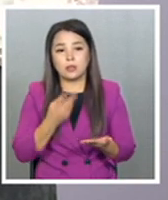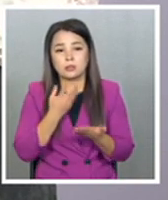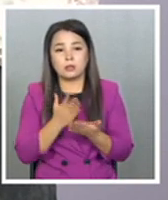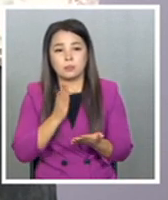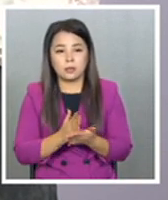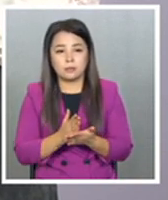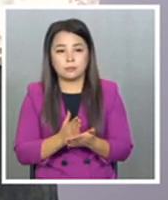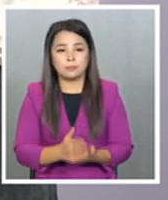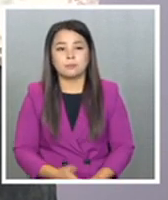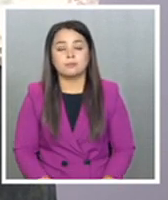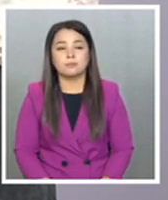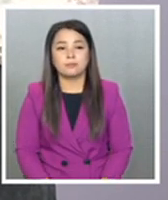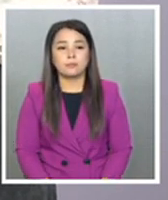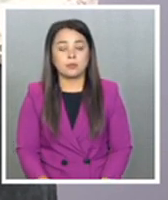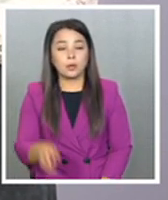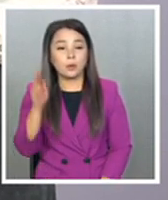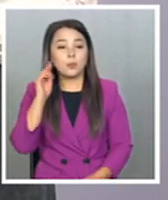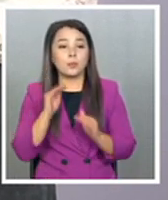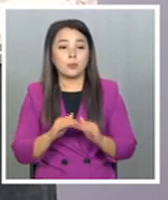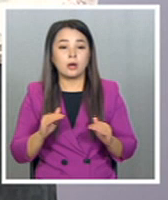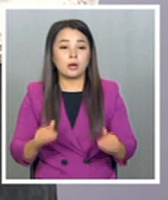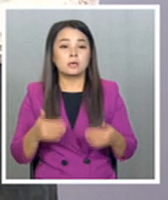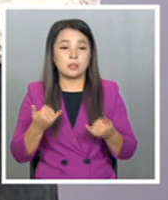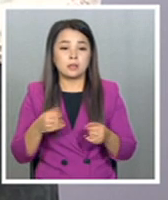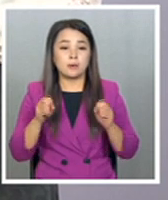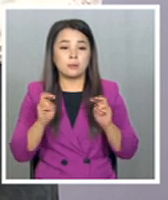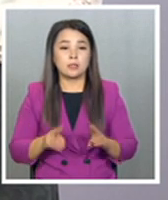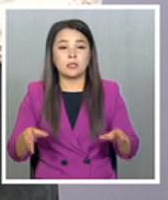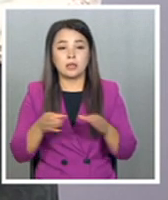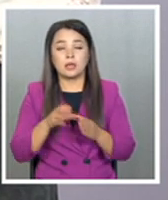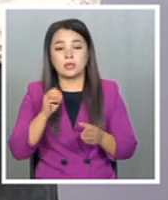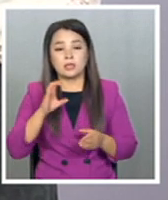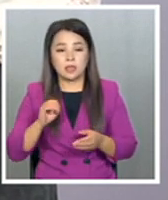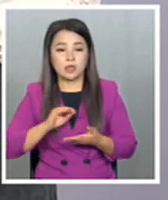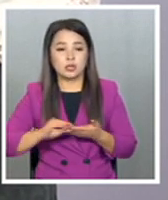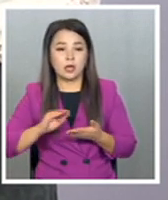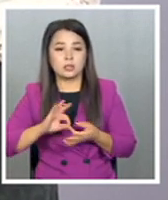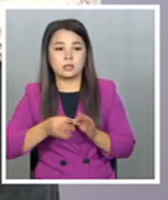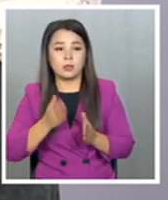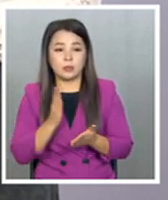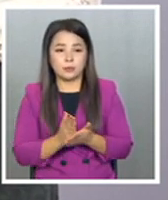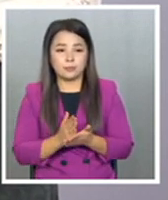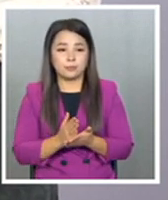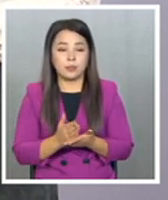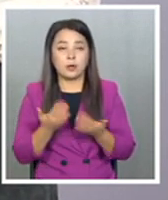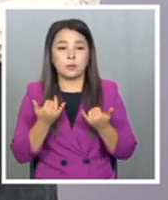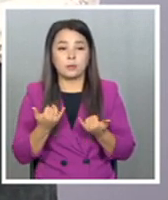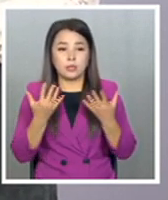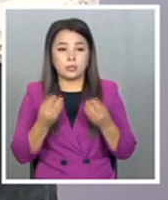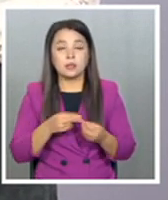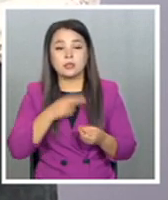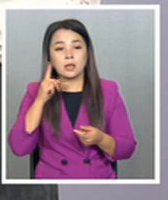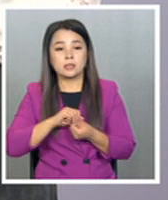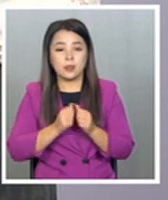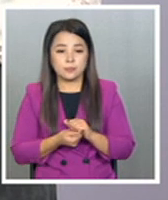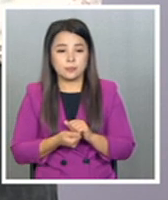түскендей. Оқушылар, мінекей аргументтік эссені жазып шықтық. Бұл жерде ескере кететін